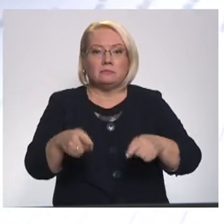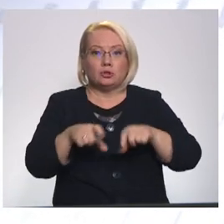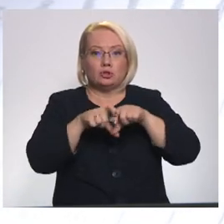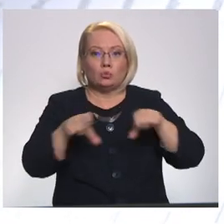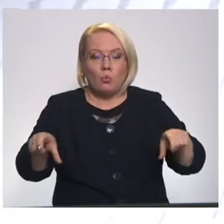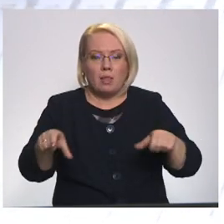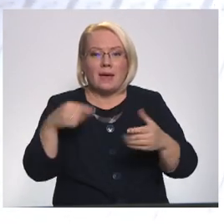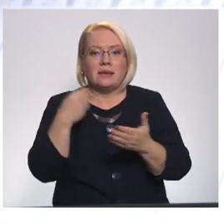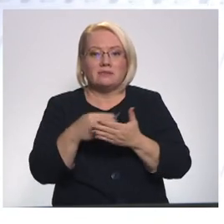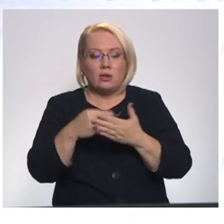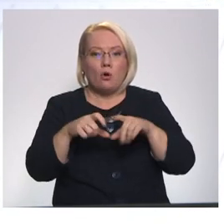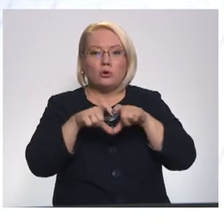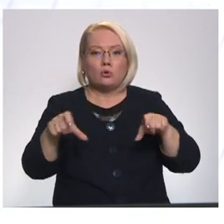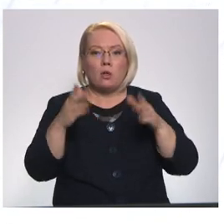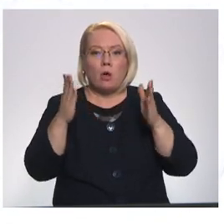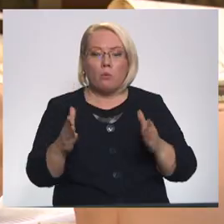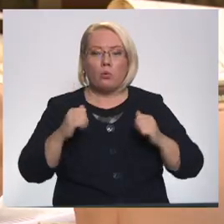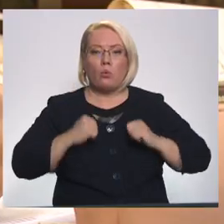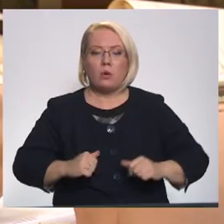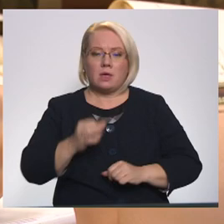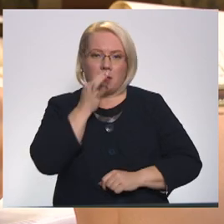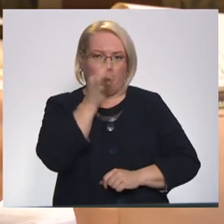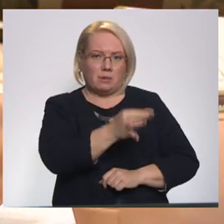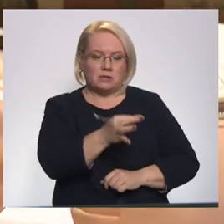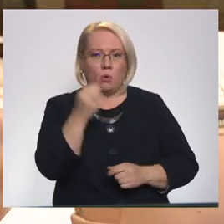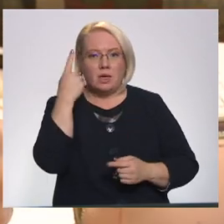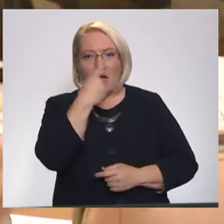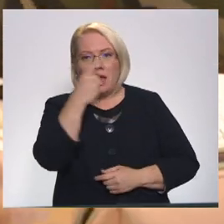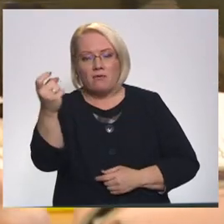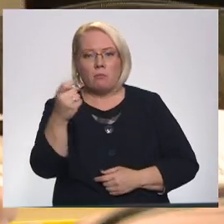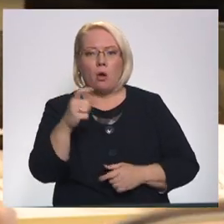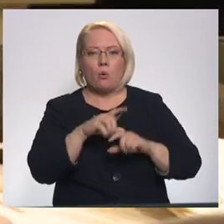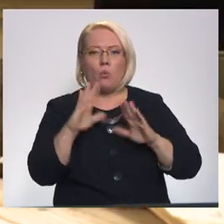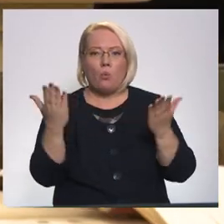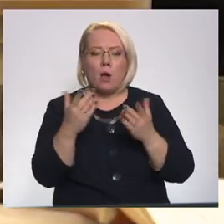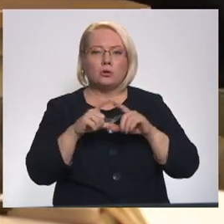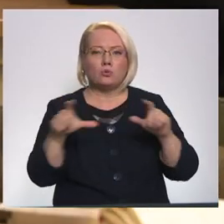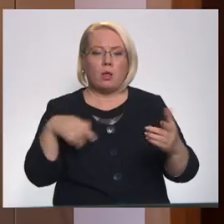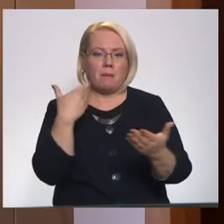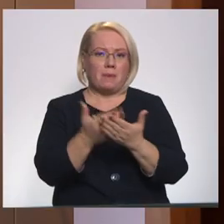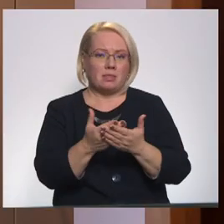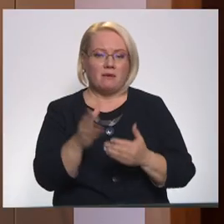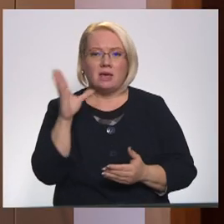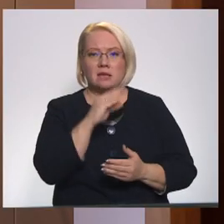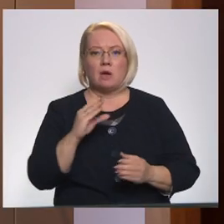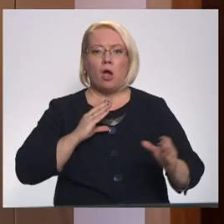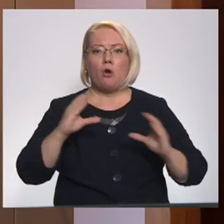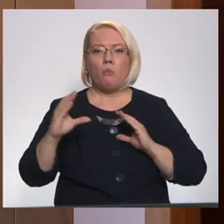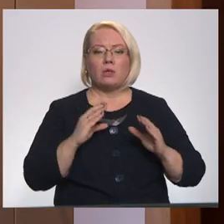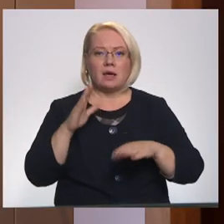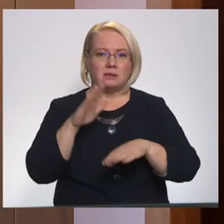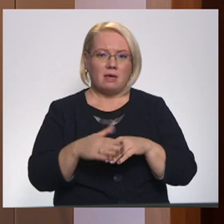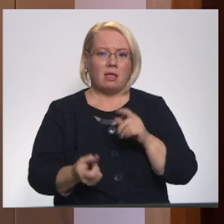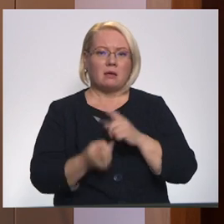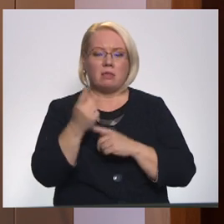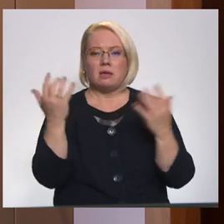un skolai godīgi būtu jāatbild, tātad, jāinformē par to, ko skola piedāvā. Iespējams, ka komunikācijas rezultātā ir radies